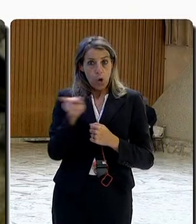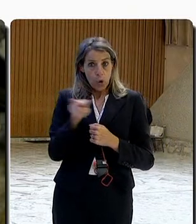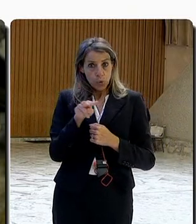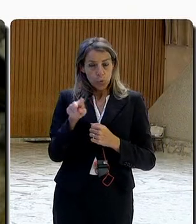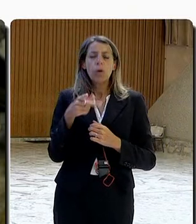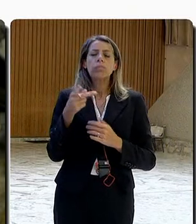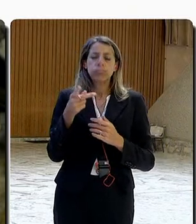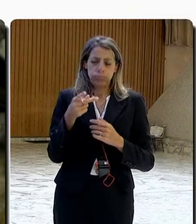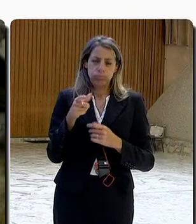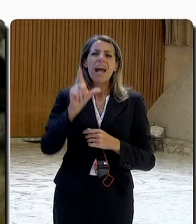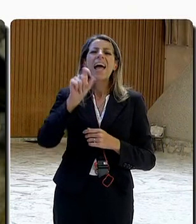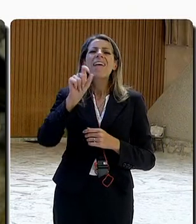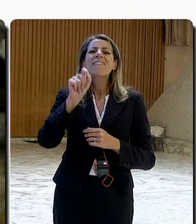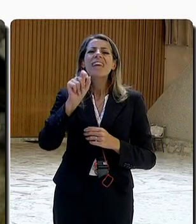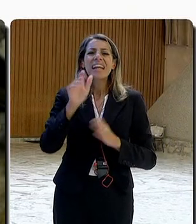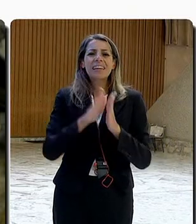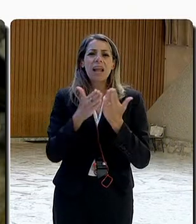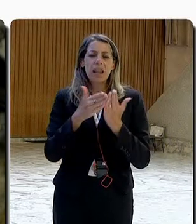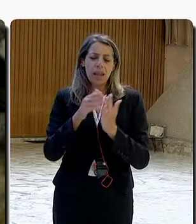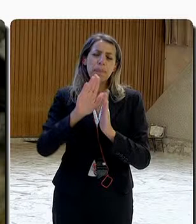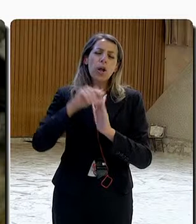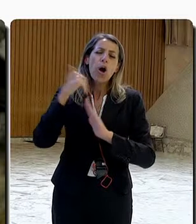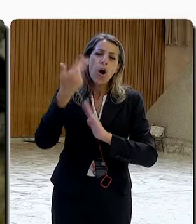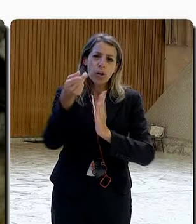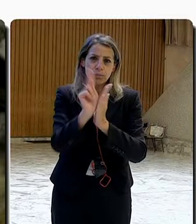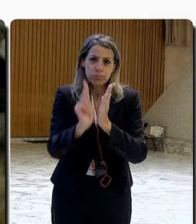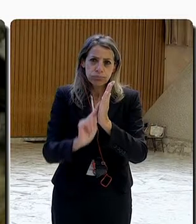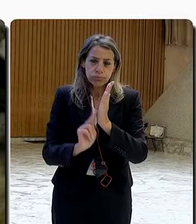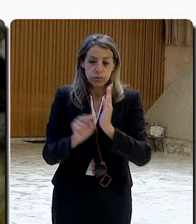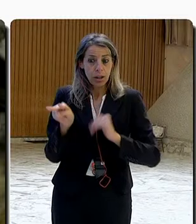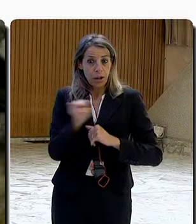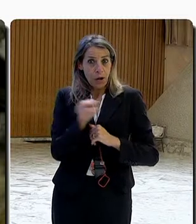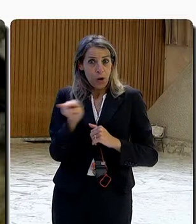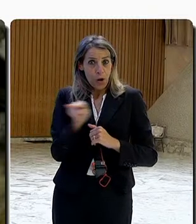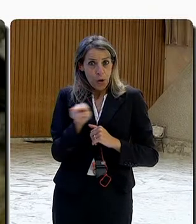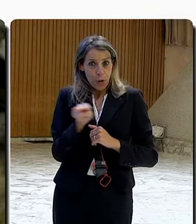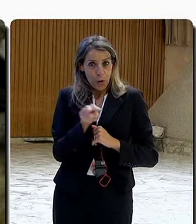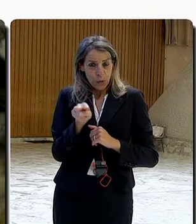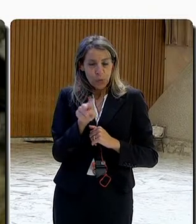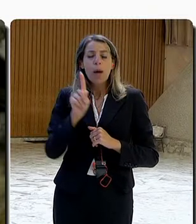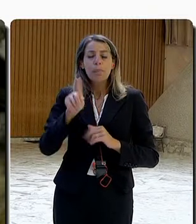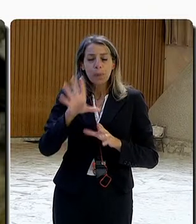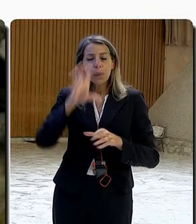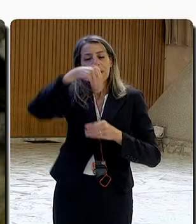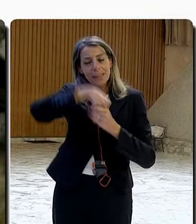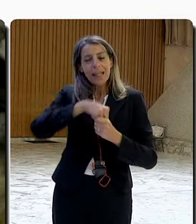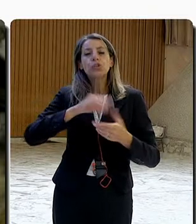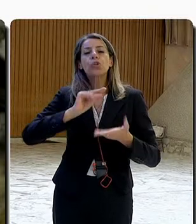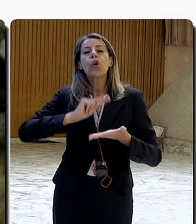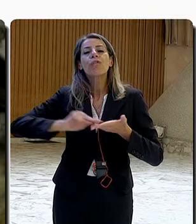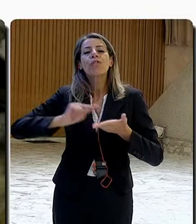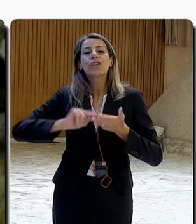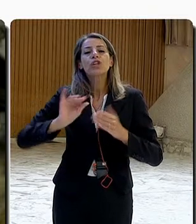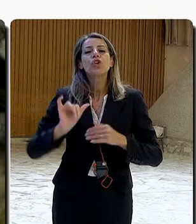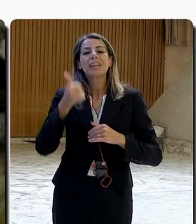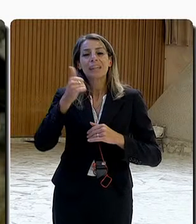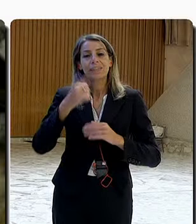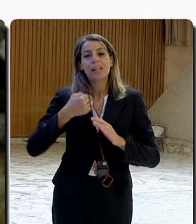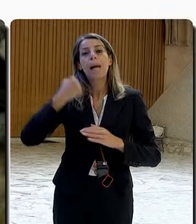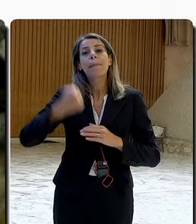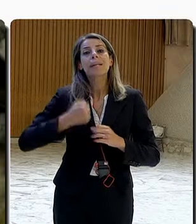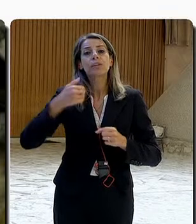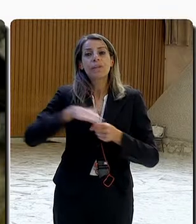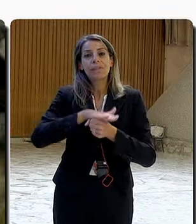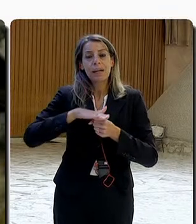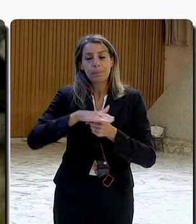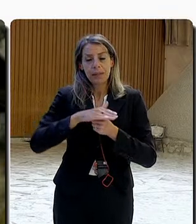più di 20 libri. I Popcak fanno anche parte dell'ufficio direttivo di pastorale